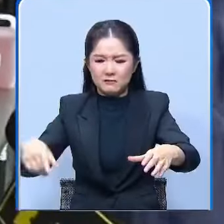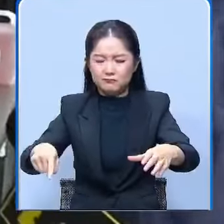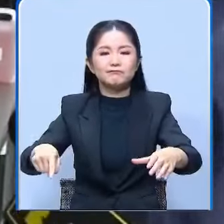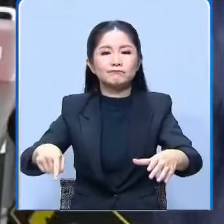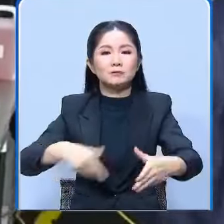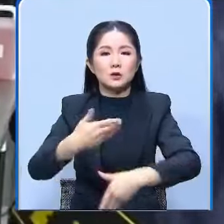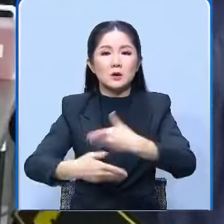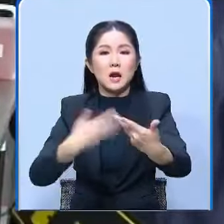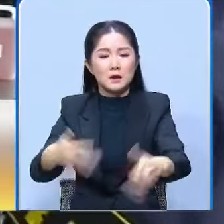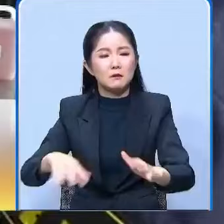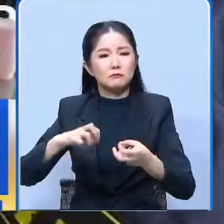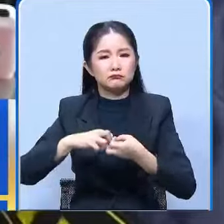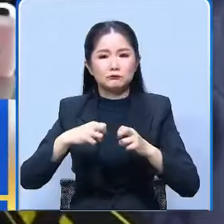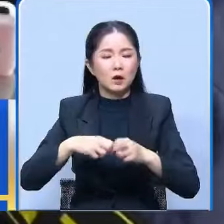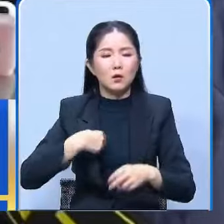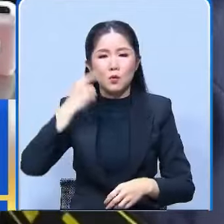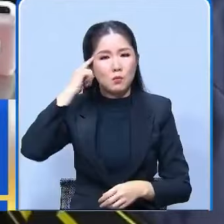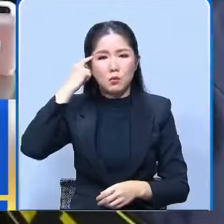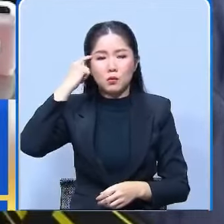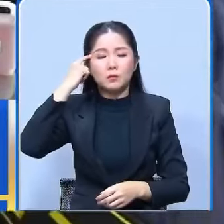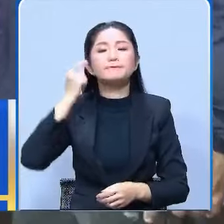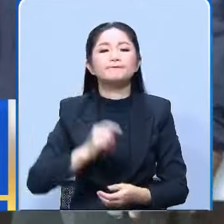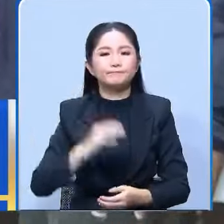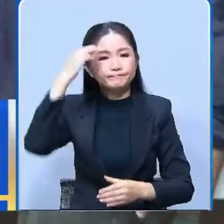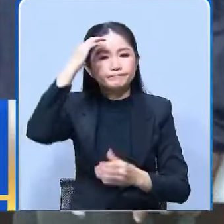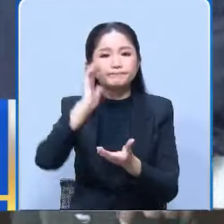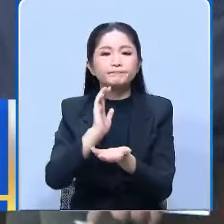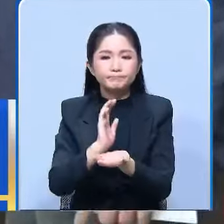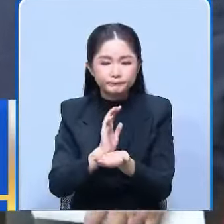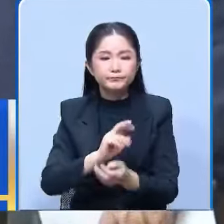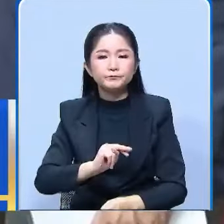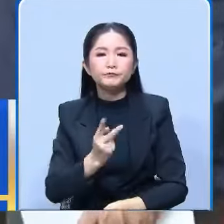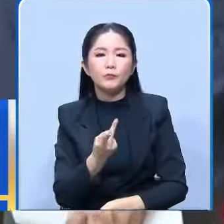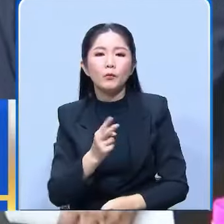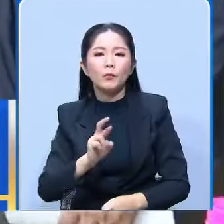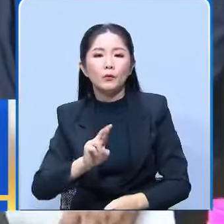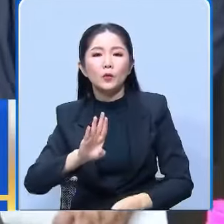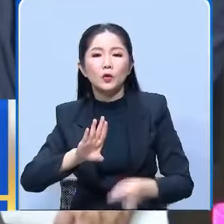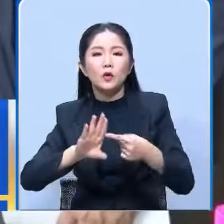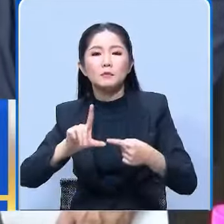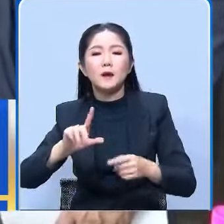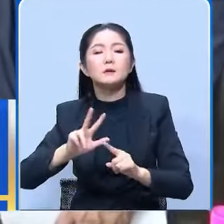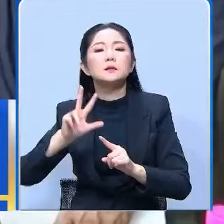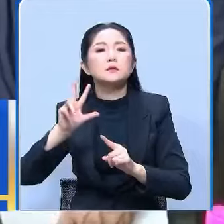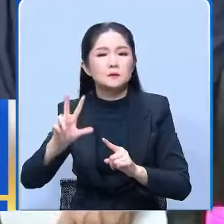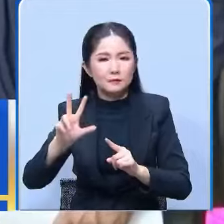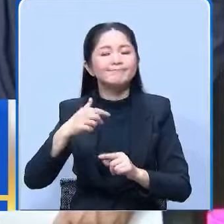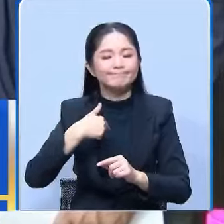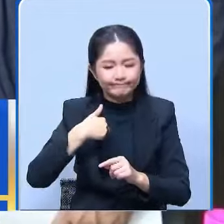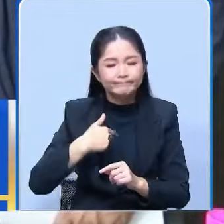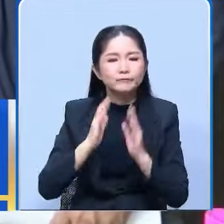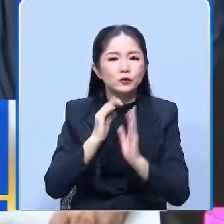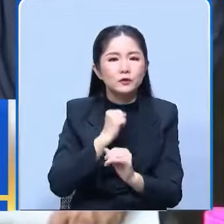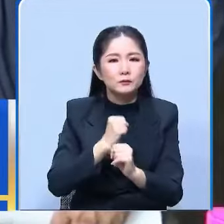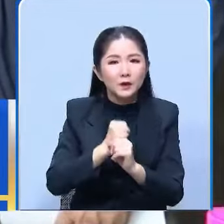ขณะที่พลตำรวจตรีเกียรติคุณสนธิเนนผู้บังคับการตำรวจนครบาล3บอกว่าได้ให้เจ้าหน้าที่พิสูจน์หลักฐานไปเก็บตัวอย่างสารเคมีทั้งหมด